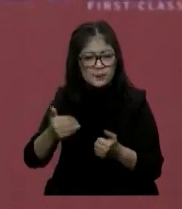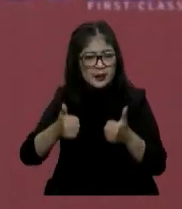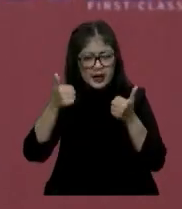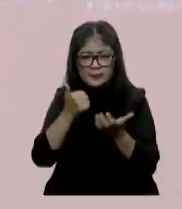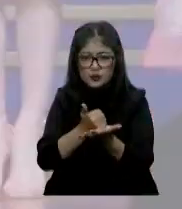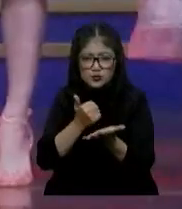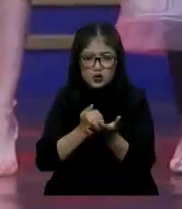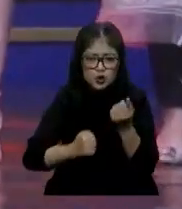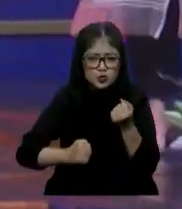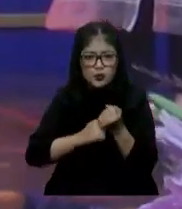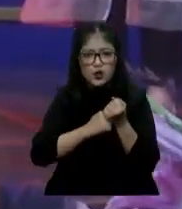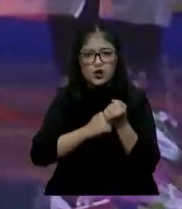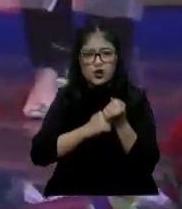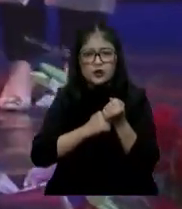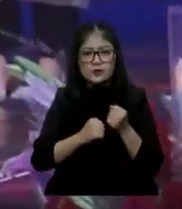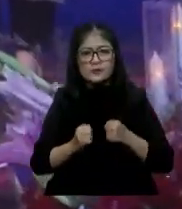untuk acara ini.